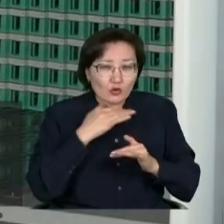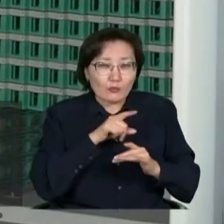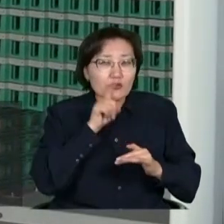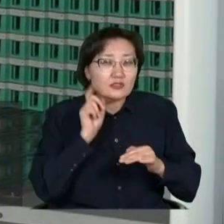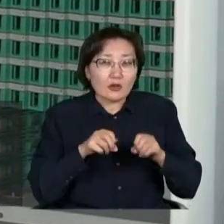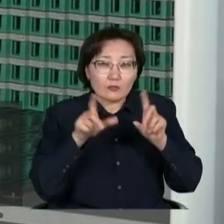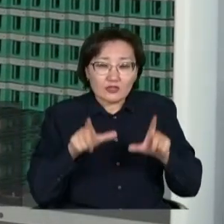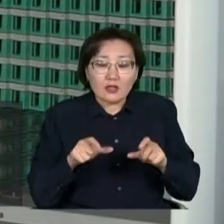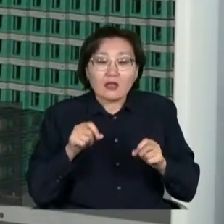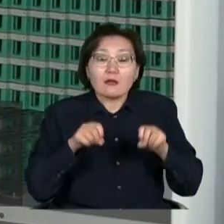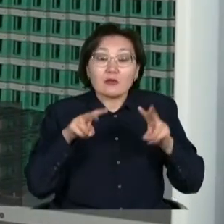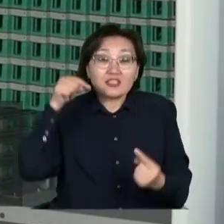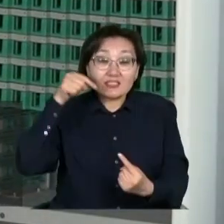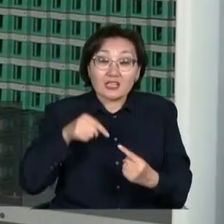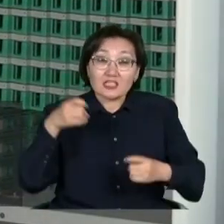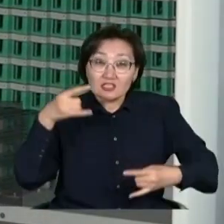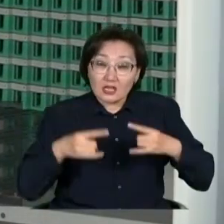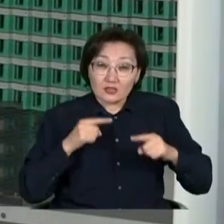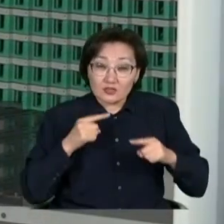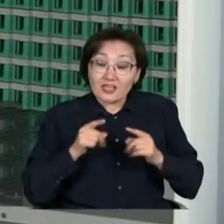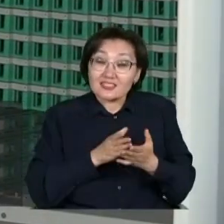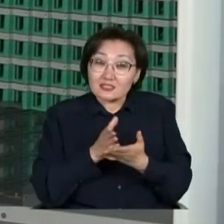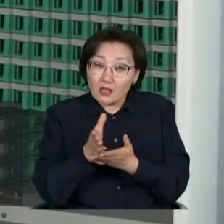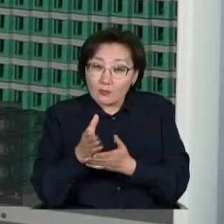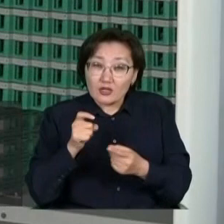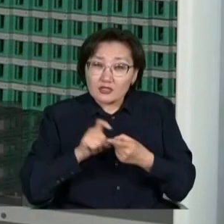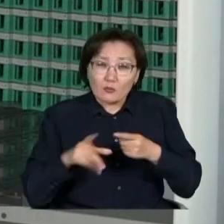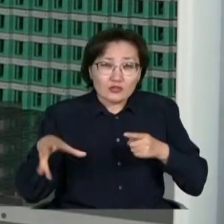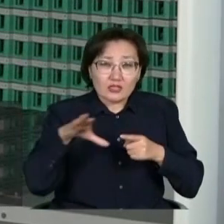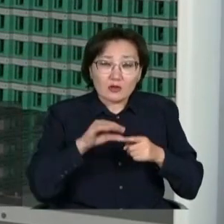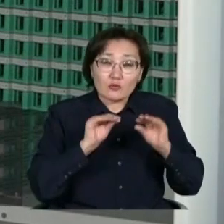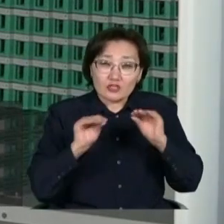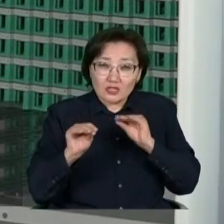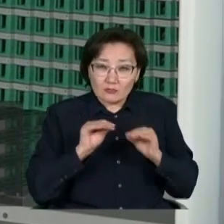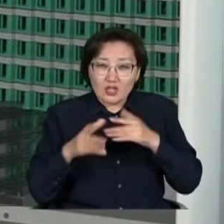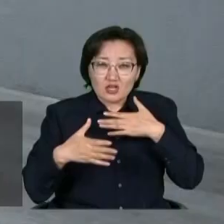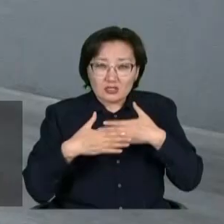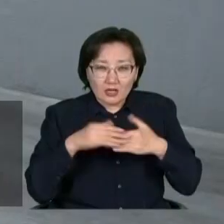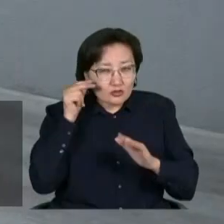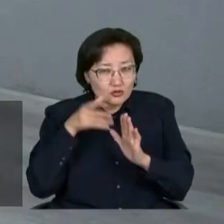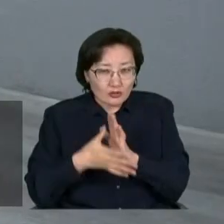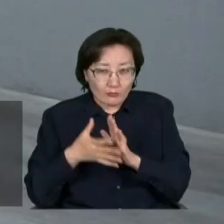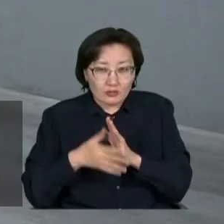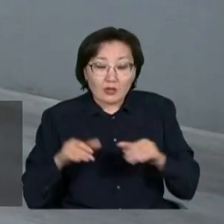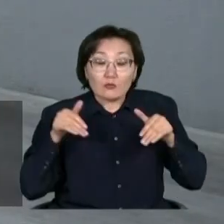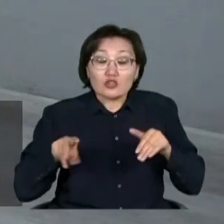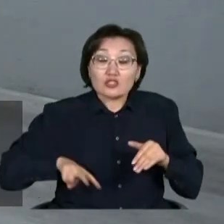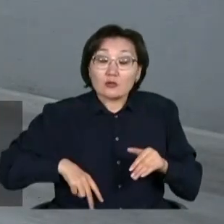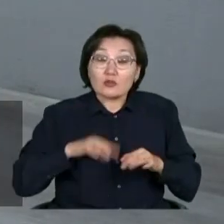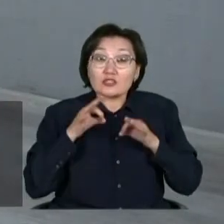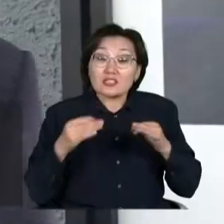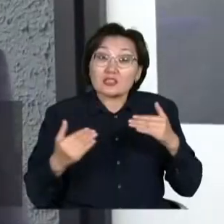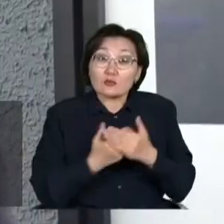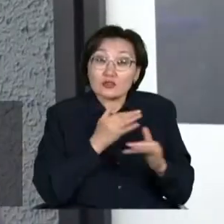өзінің мамандығына сай, яғни телекоммуникация саласына қатысты барлық құрылғымен жақын танысады екен. Колледж директорының айтуынша,